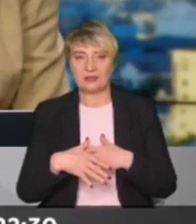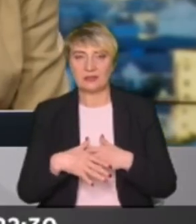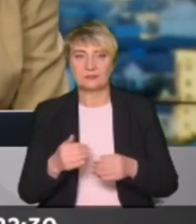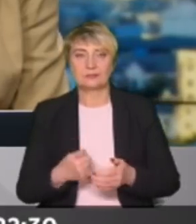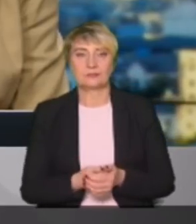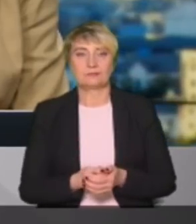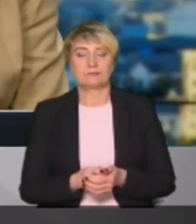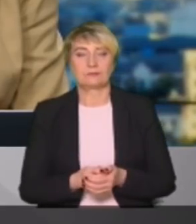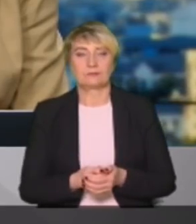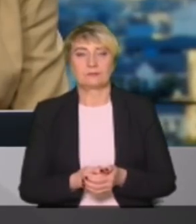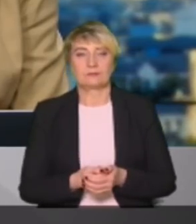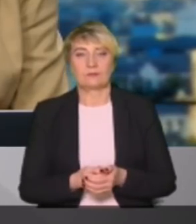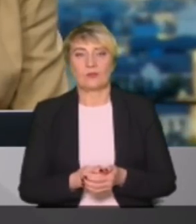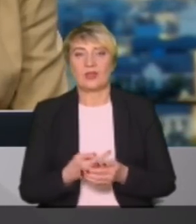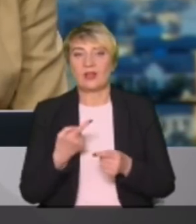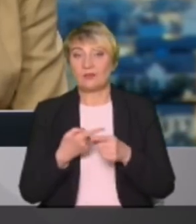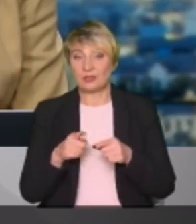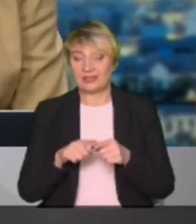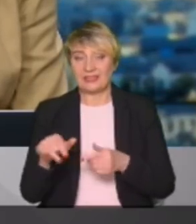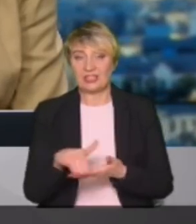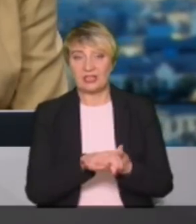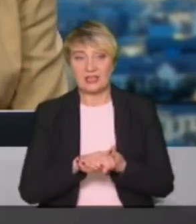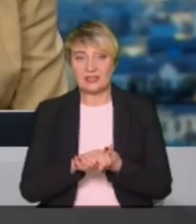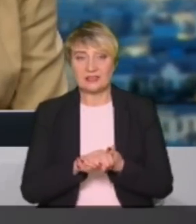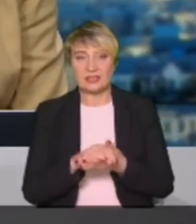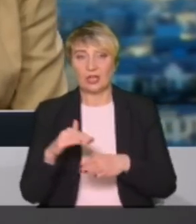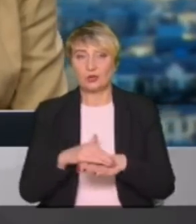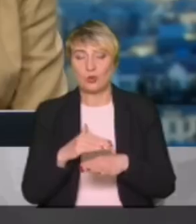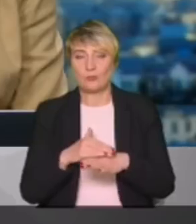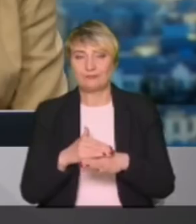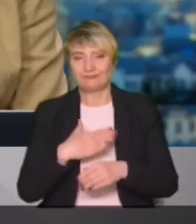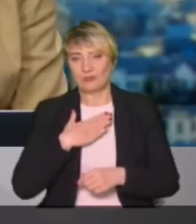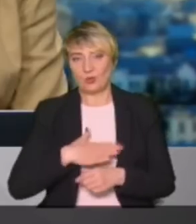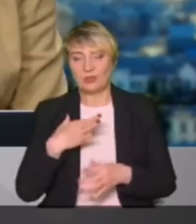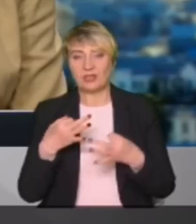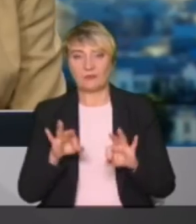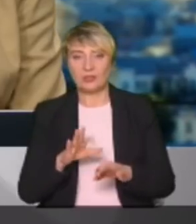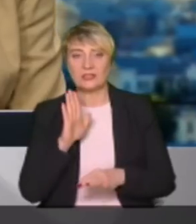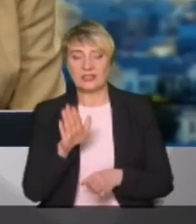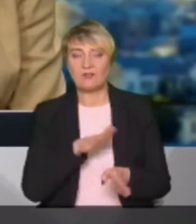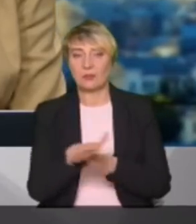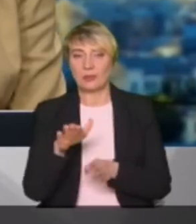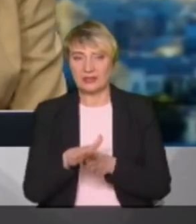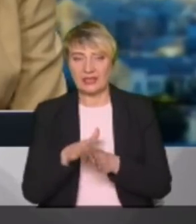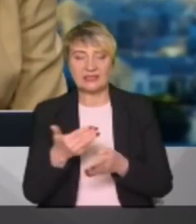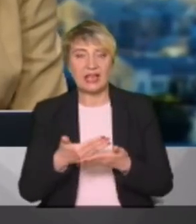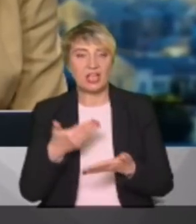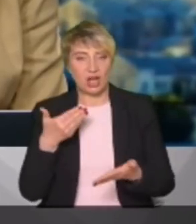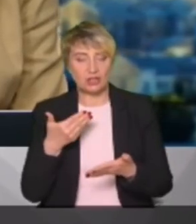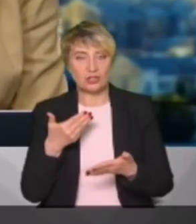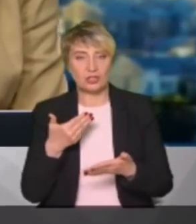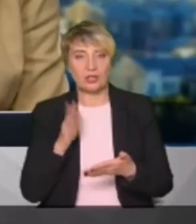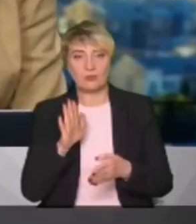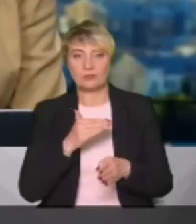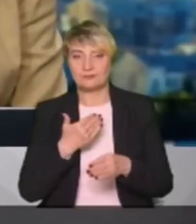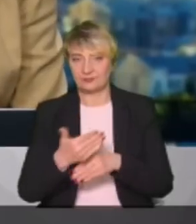ситуативные альянсы доброй воли, они делались и раньше, и будут делаться и дальше. Но всегда есть опасность